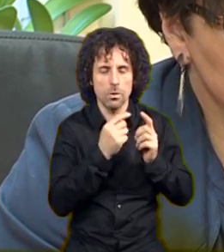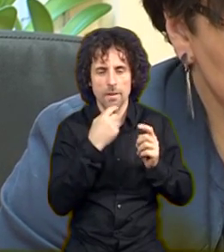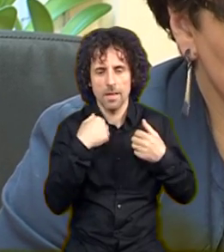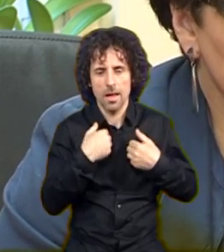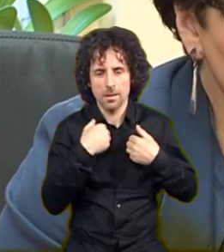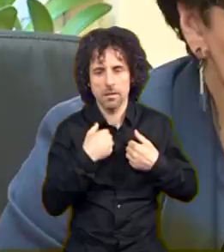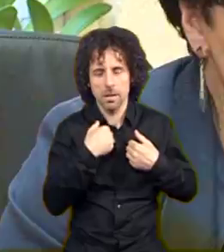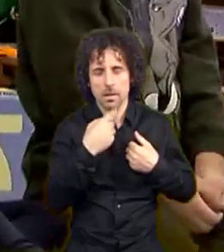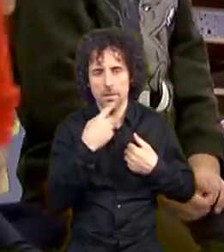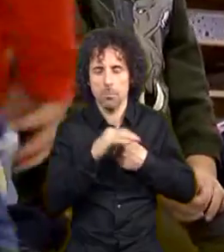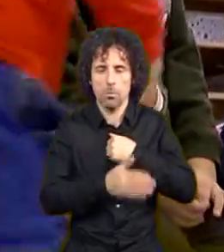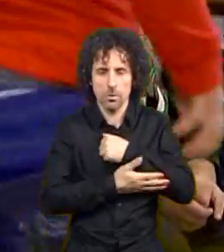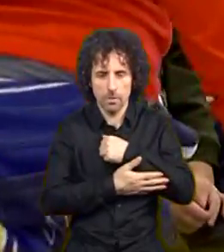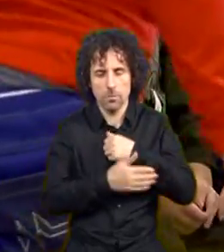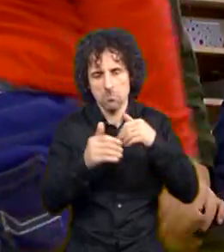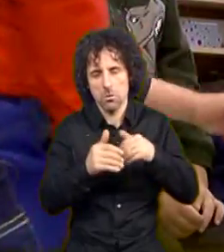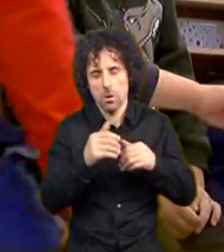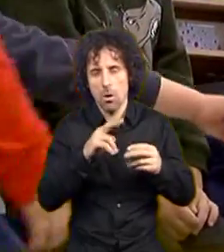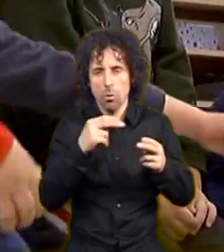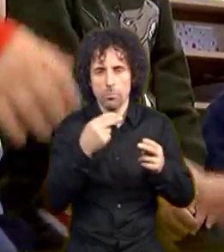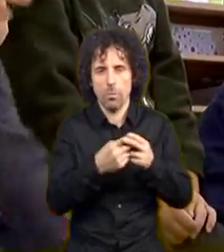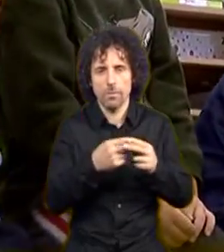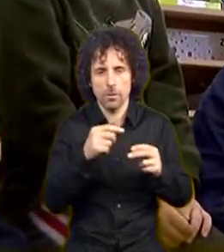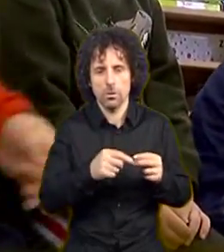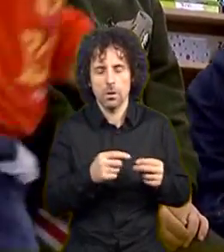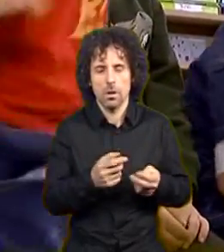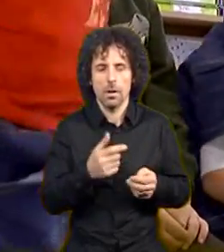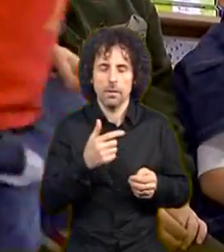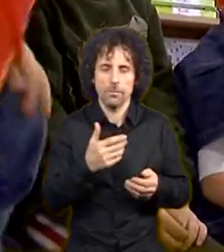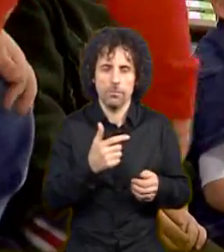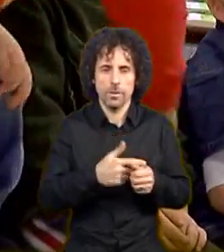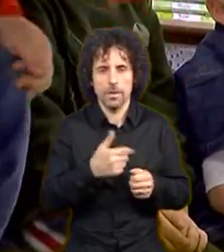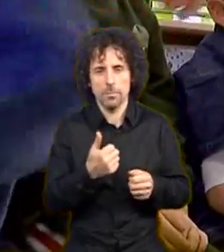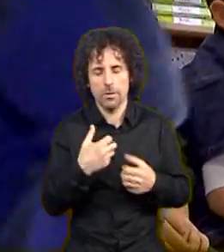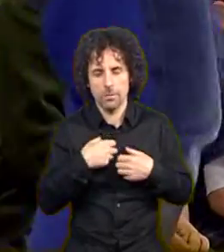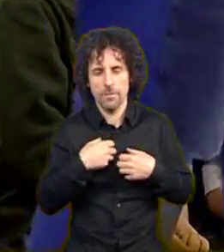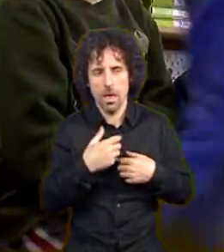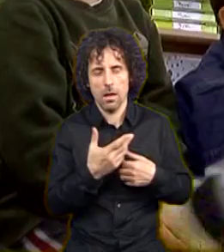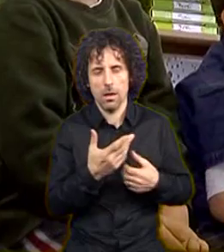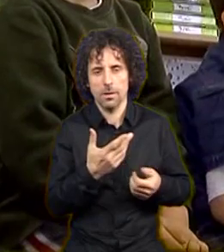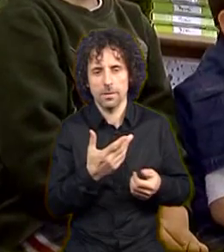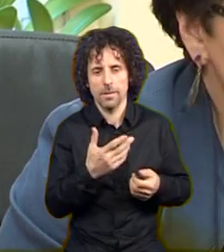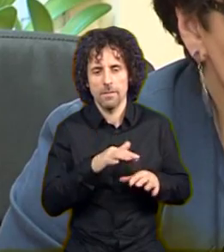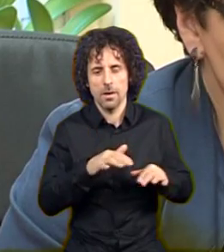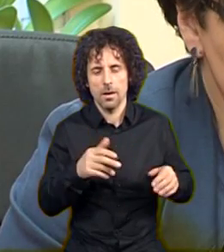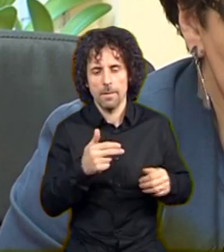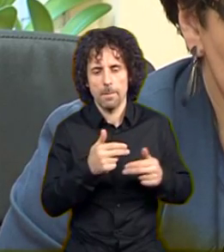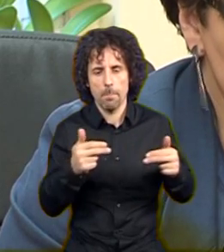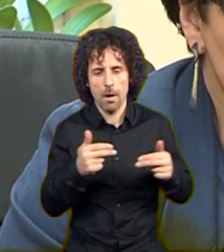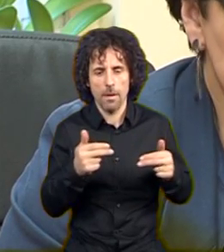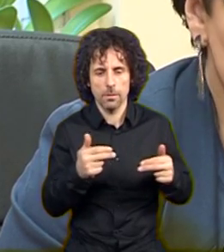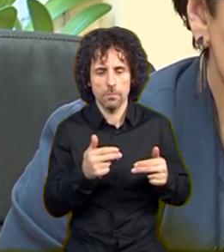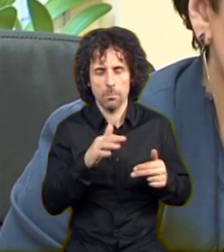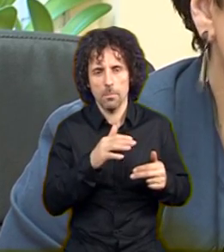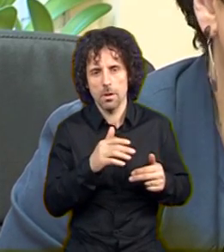językiem angielskim jako językiem podstawowym, to odpowiedź na wyzwanie XXI wieku. Wiele w tym temacie dzieje się